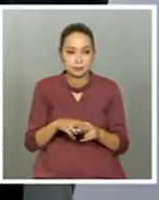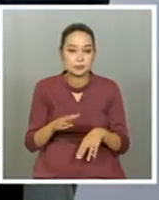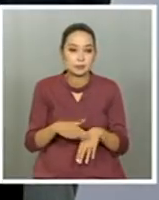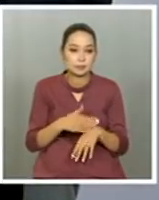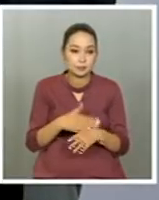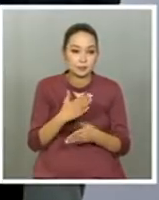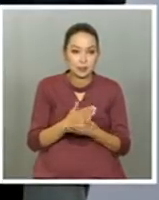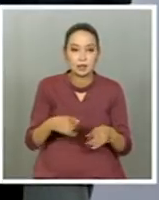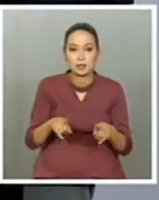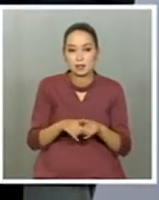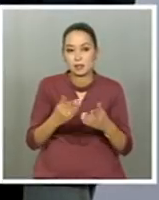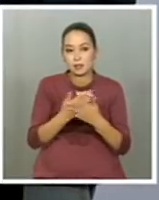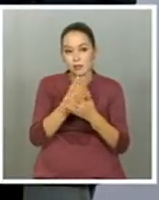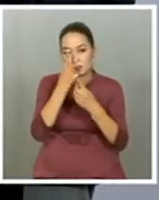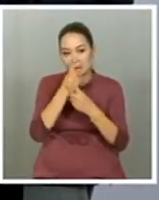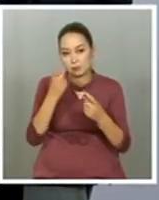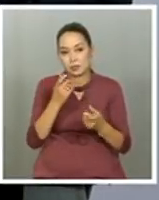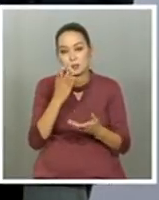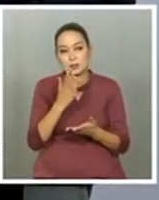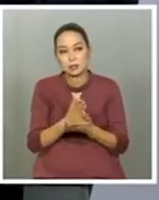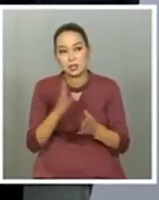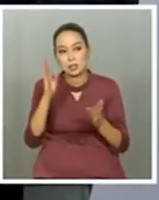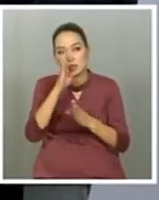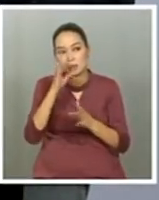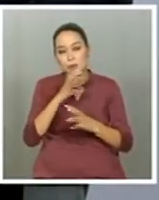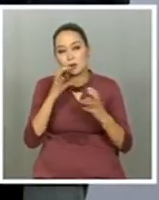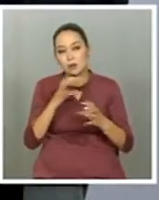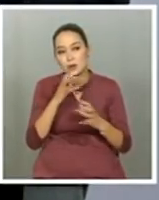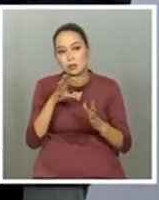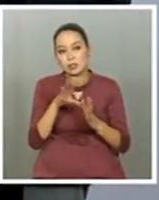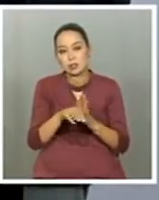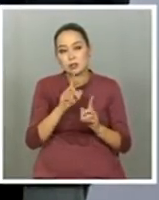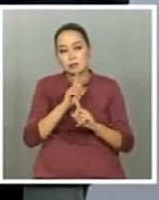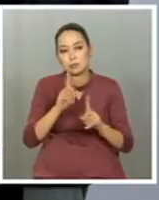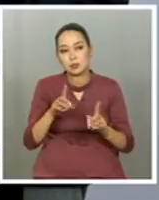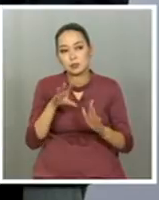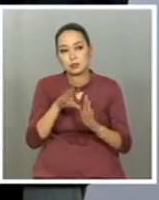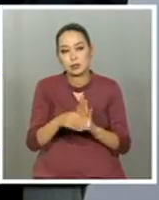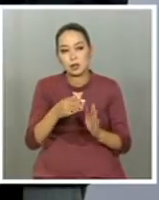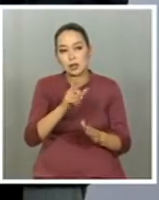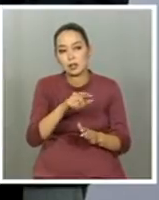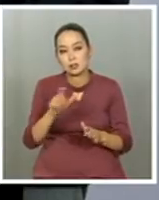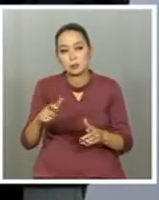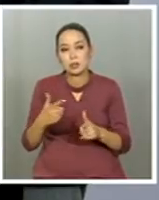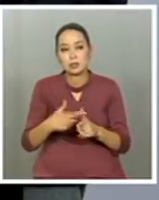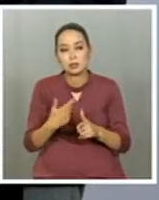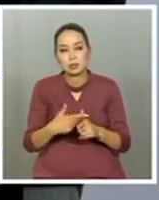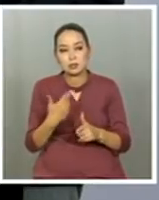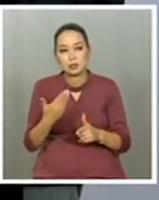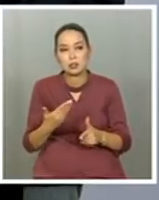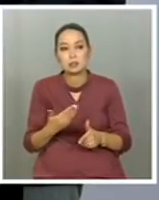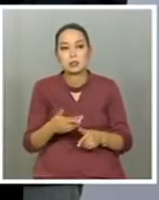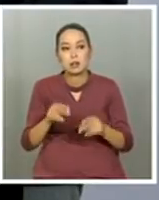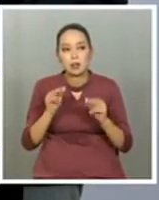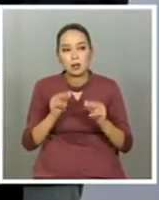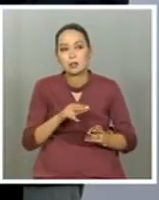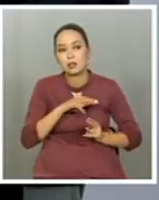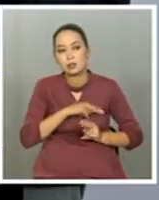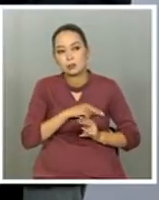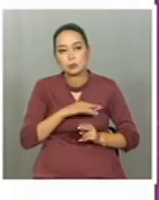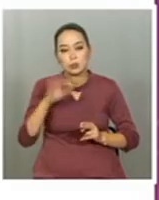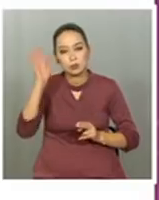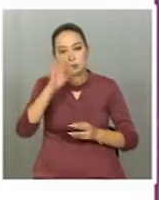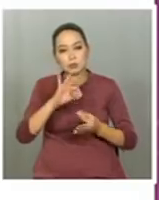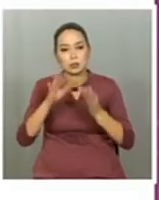Келесі тапсырма. Табиғатты қорғау саласында ерекше үлес қосқан азаматтарды атаңыз. Олардың адал еңбегі туралы баяндап